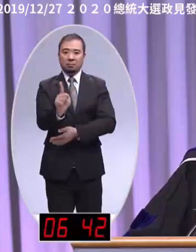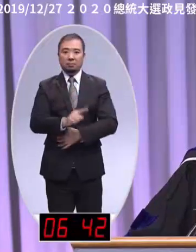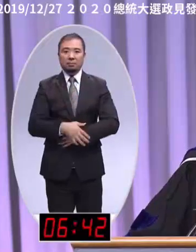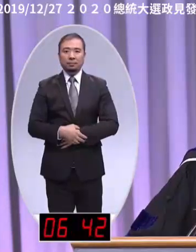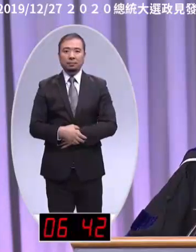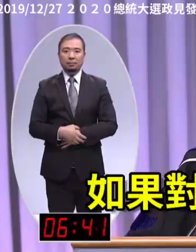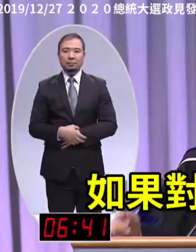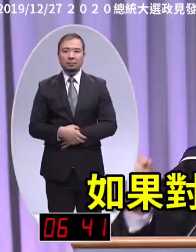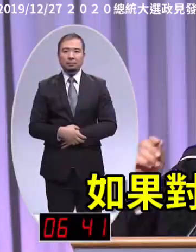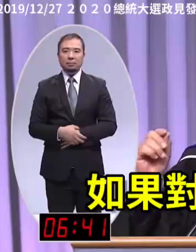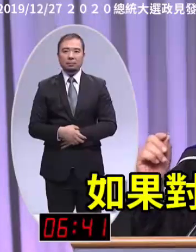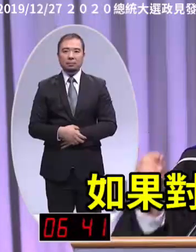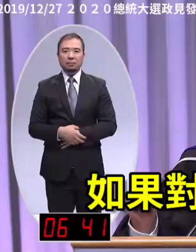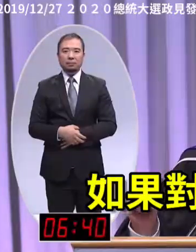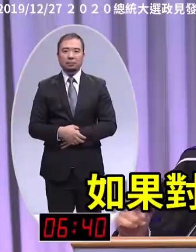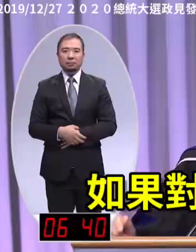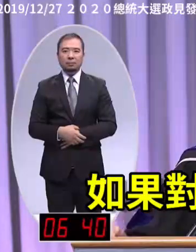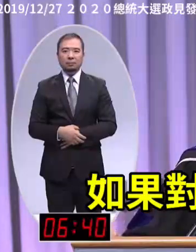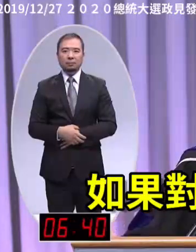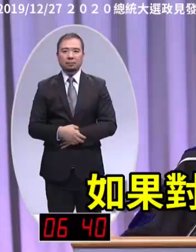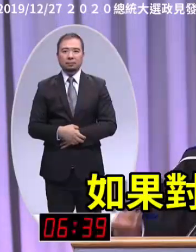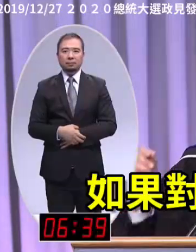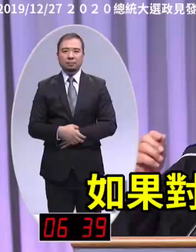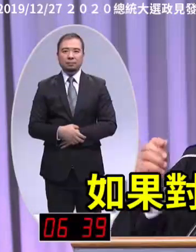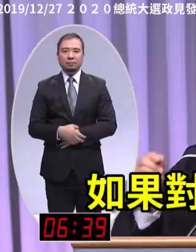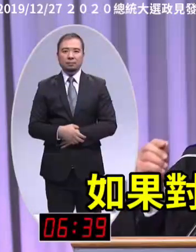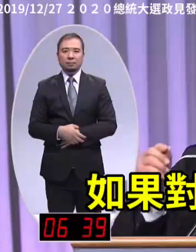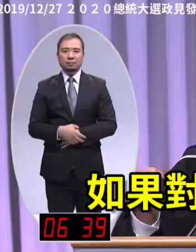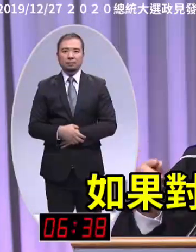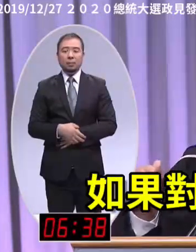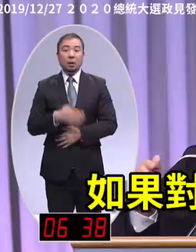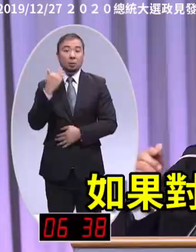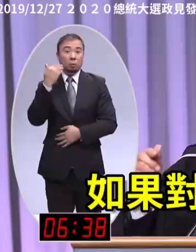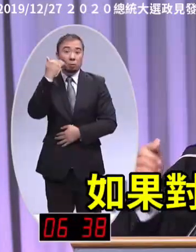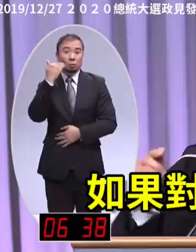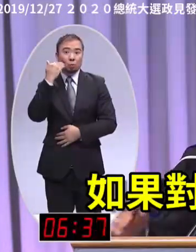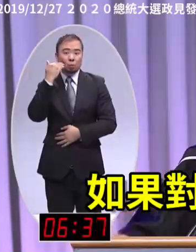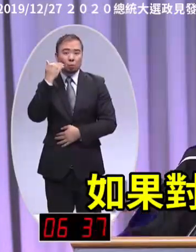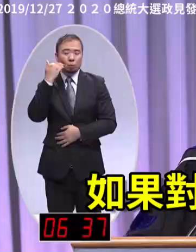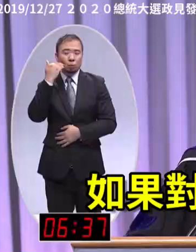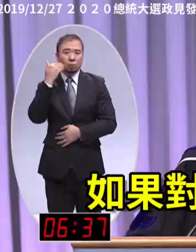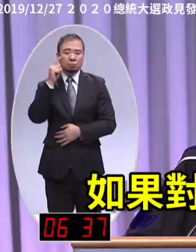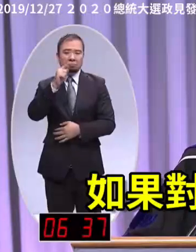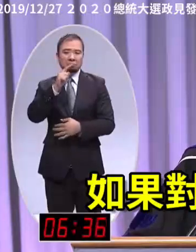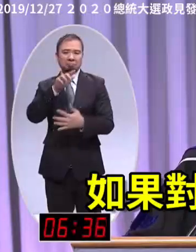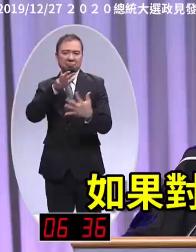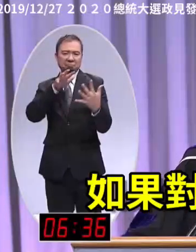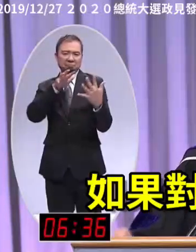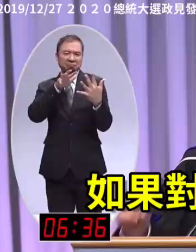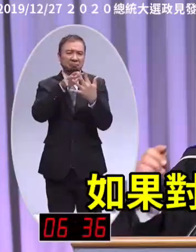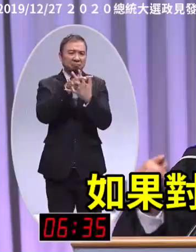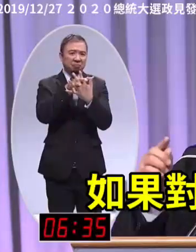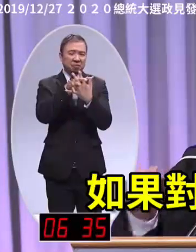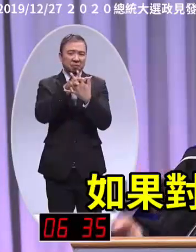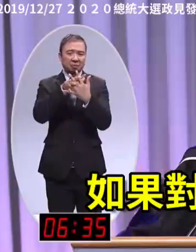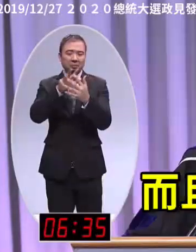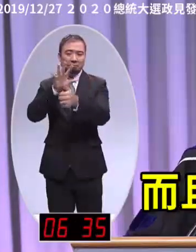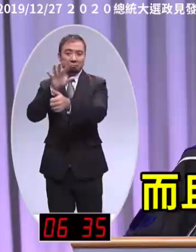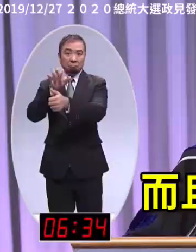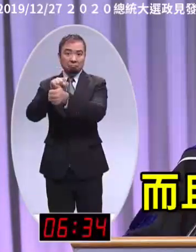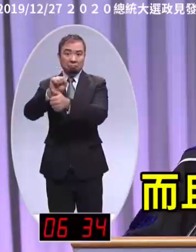那就是如果对于渗透的源头进行接